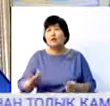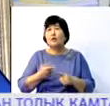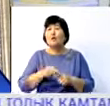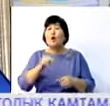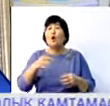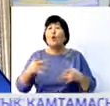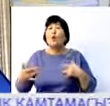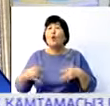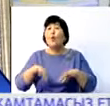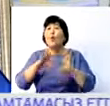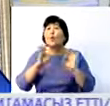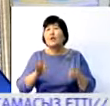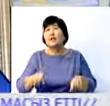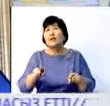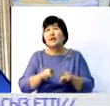өнерге деген